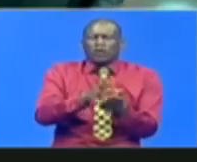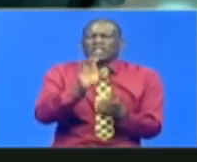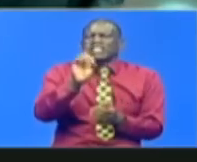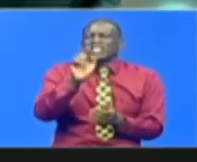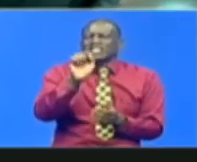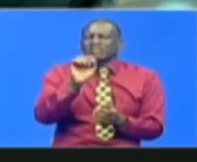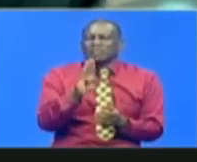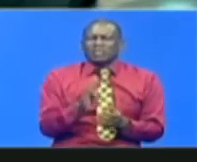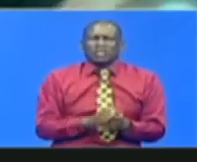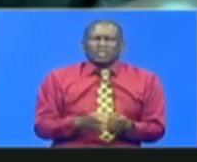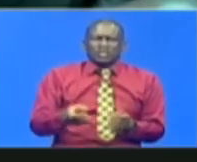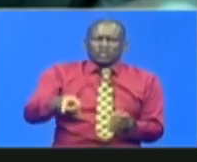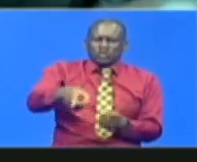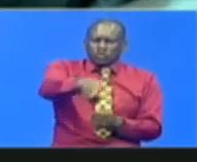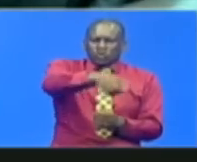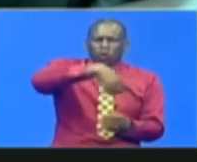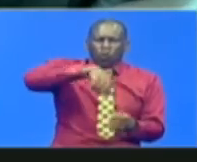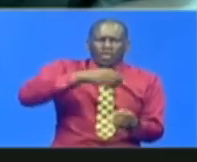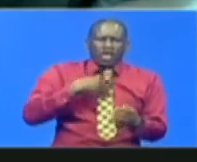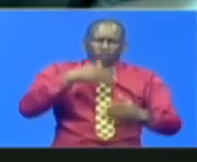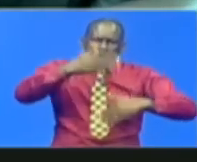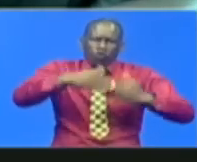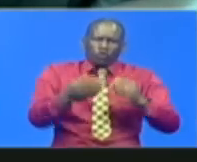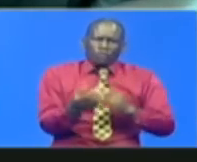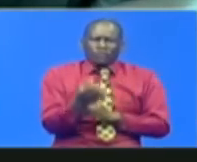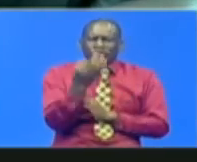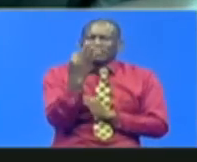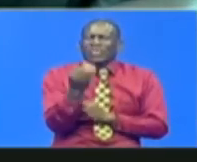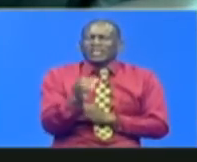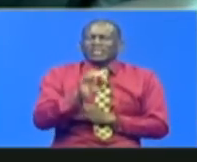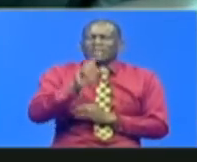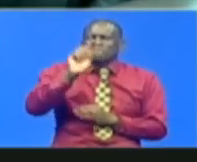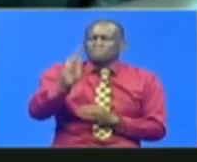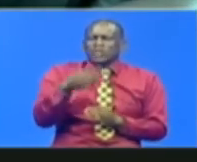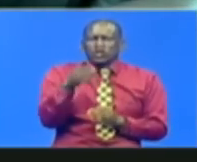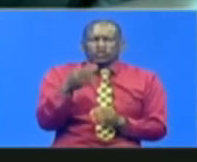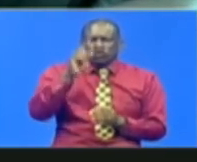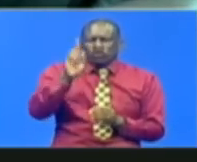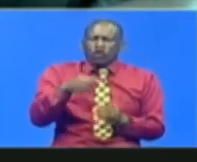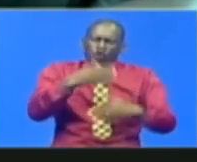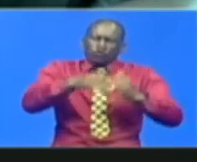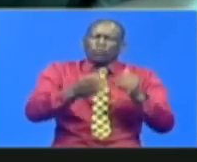have almost 30 million, if I'm not wrong,